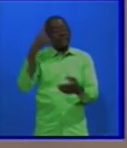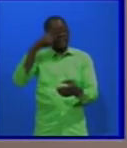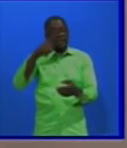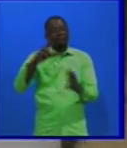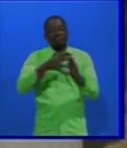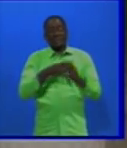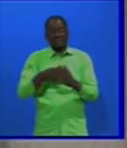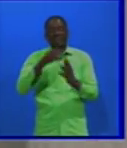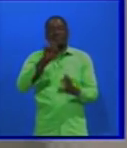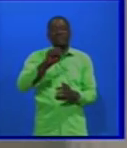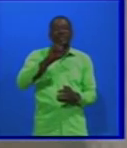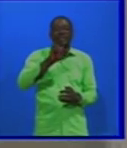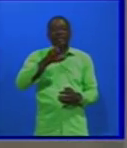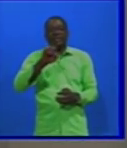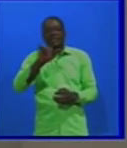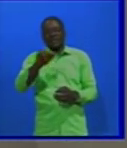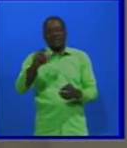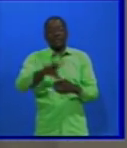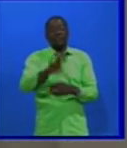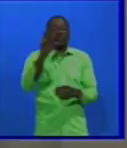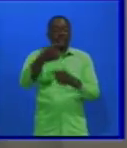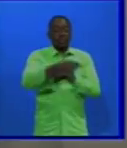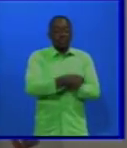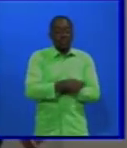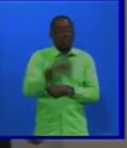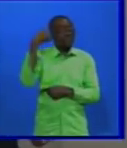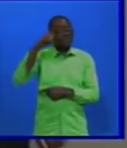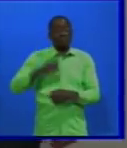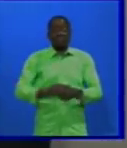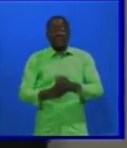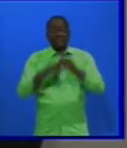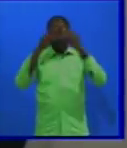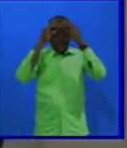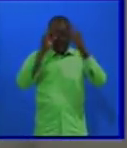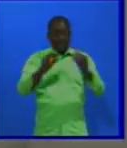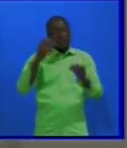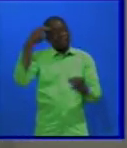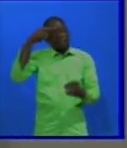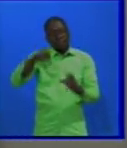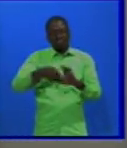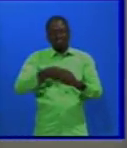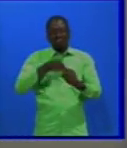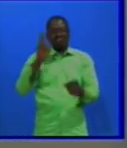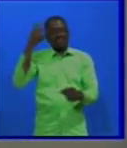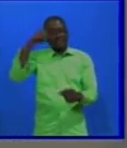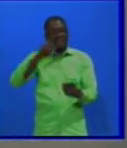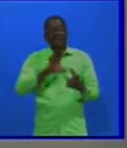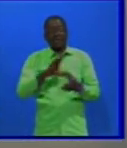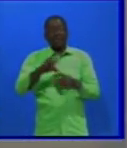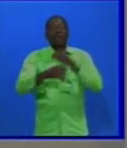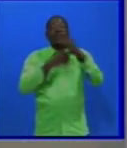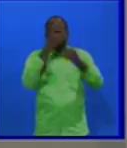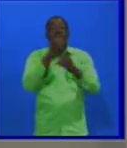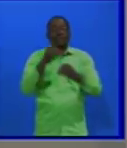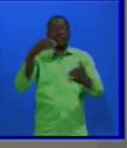Syrie, il a choisi le jour où Trump défendait haut et fort sa décision pour démissionner et cite la coalition internationale contre les